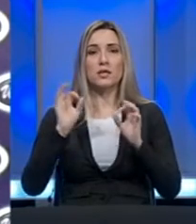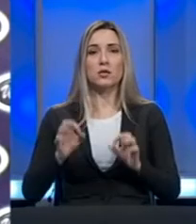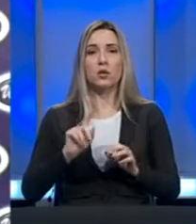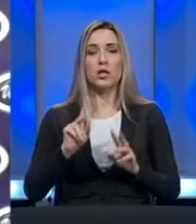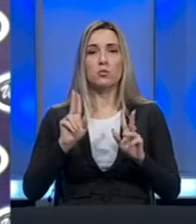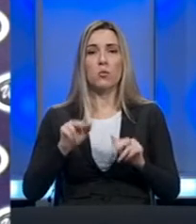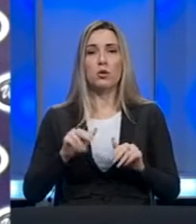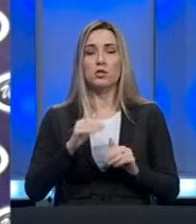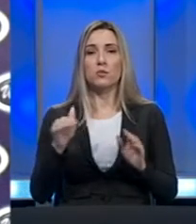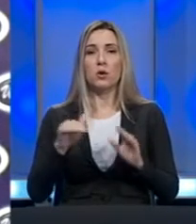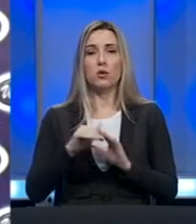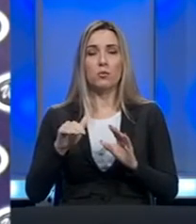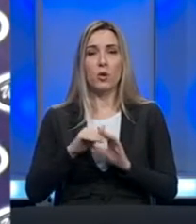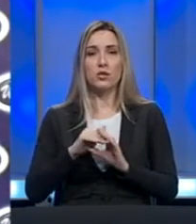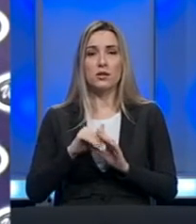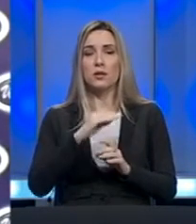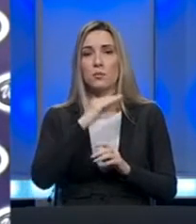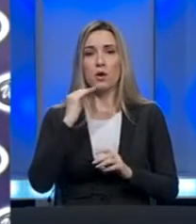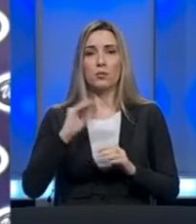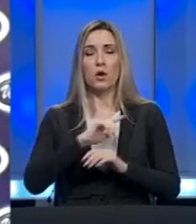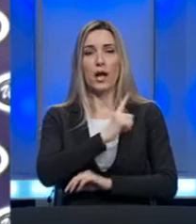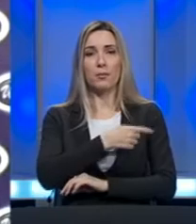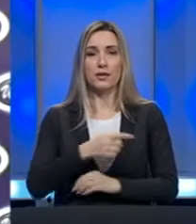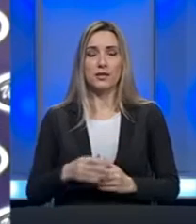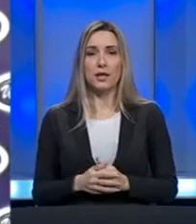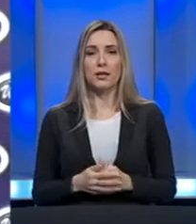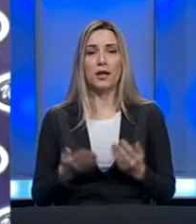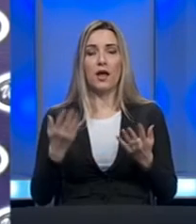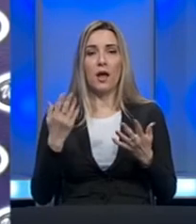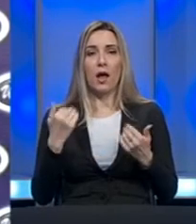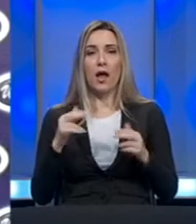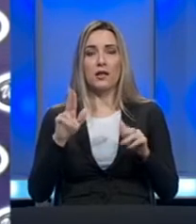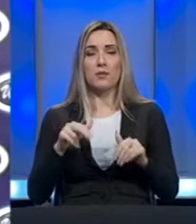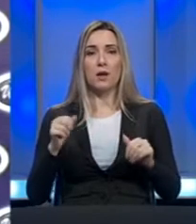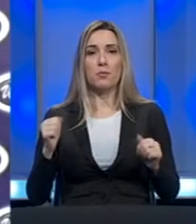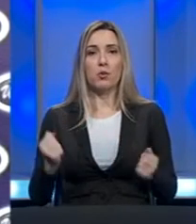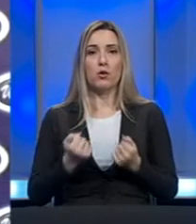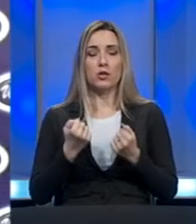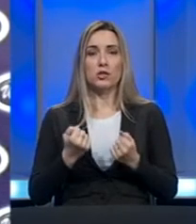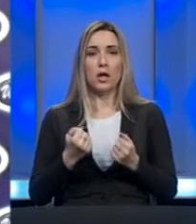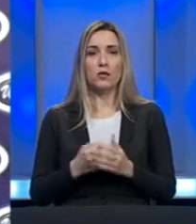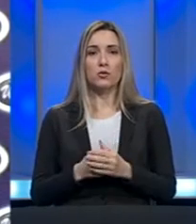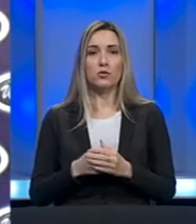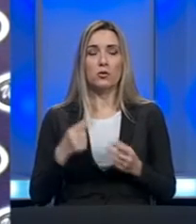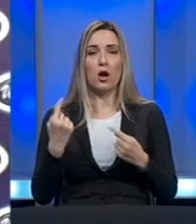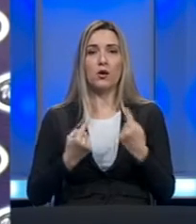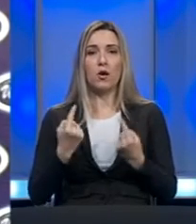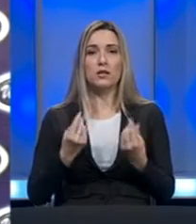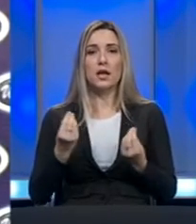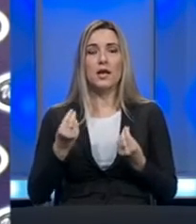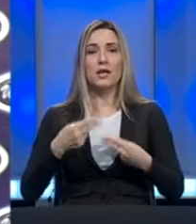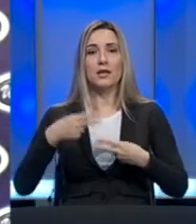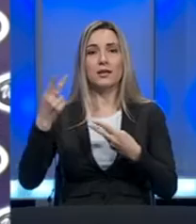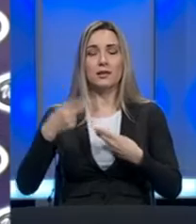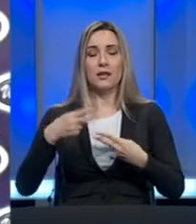nećemo moći uposliti potpuno kapacitete, ali imamo otežavajuću okolnost jer